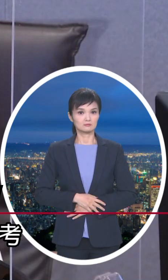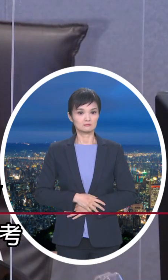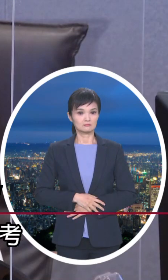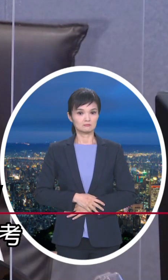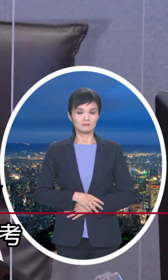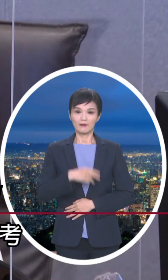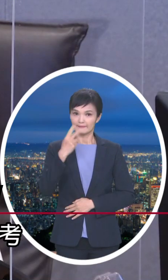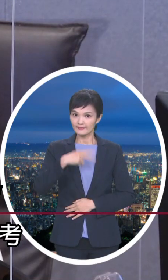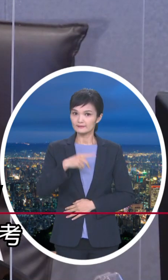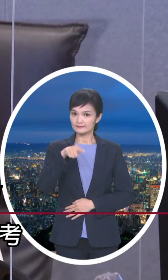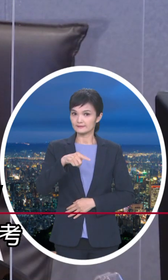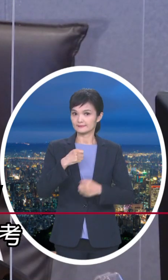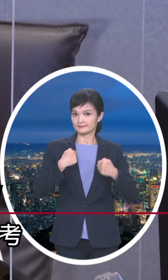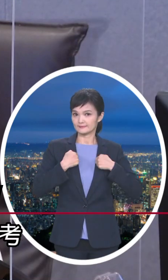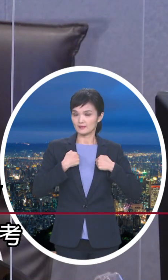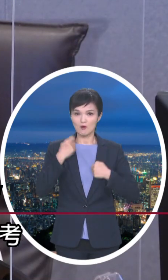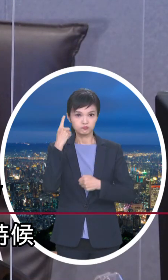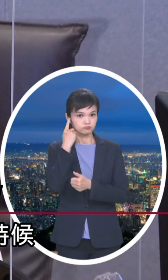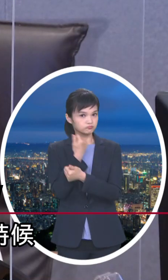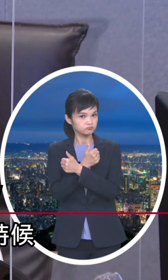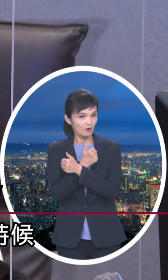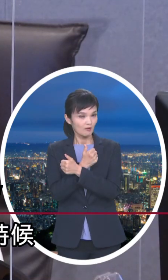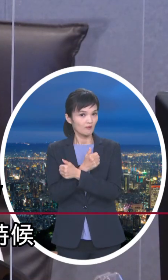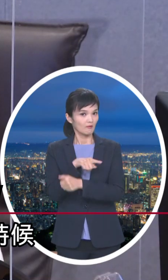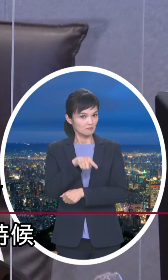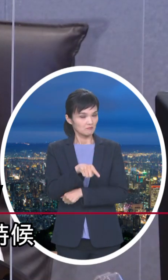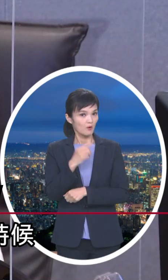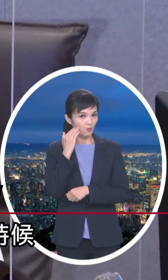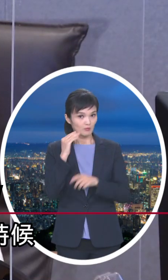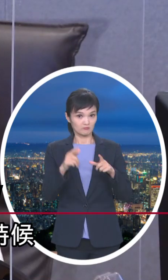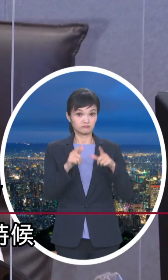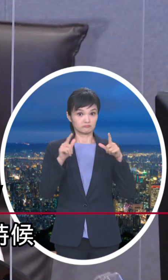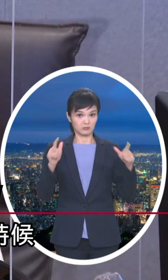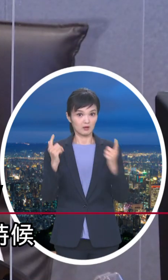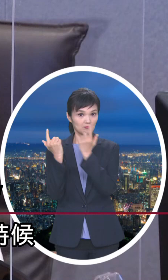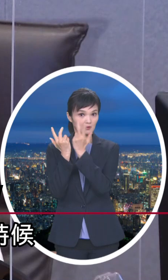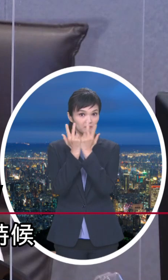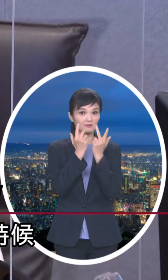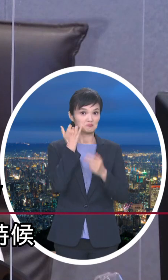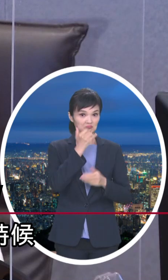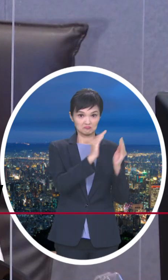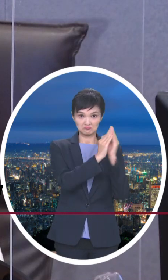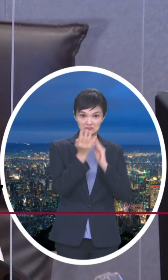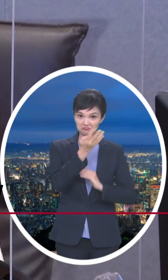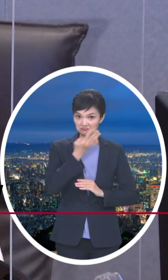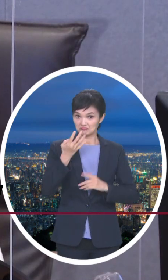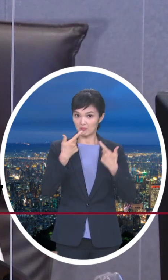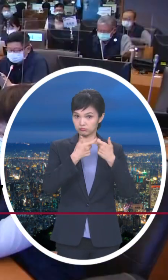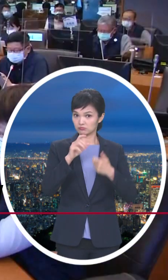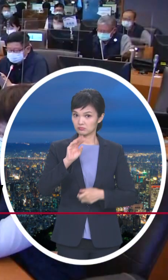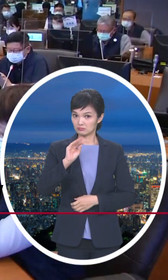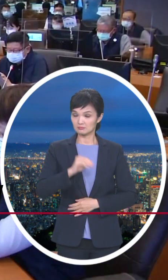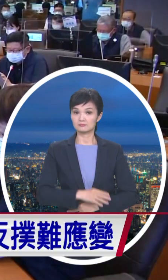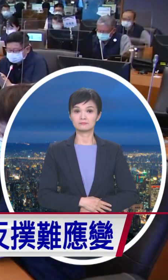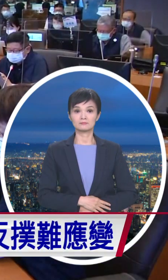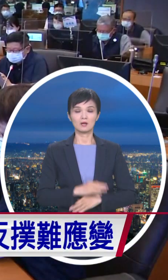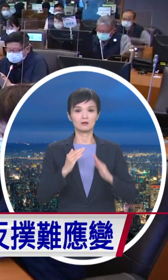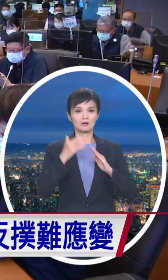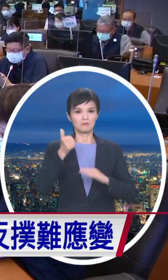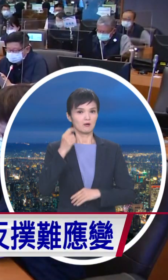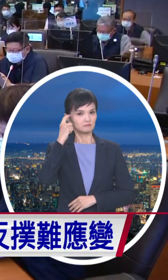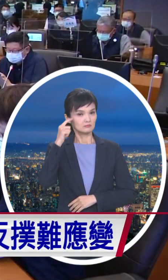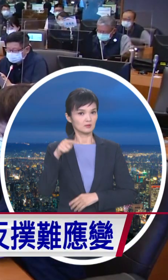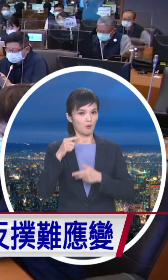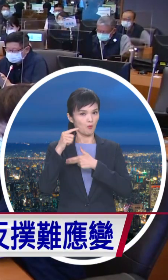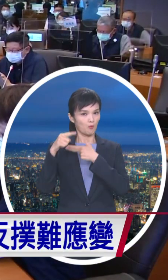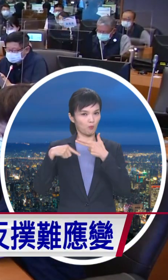有一点就是说，我们这个演习要思考说如果要扩大到北北基桃的时候，没有，它到底适用不适用？ 柯文哲认为，这